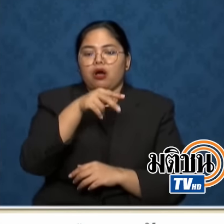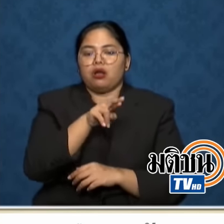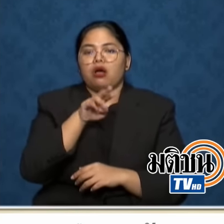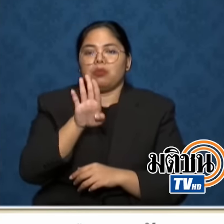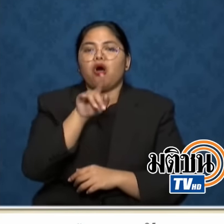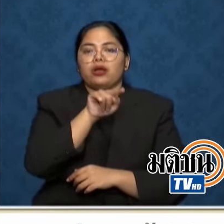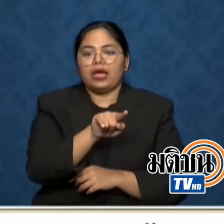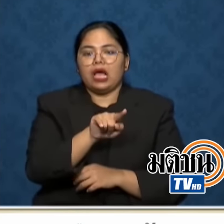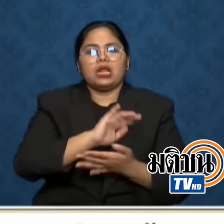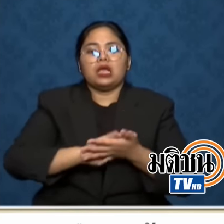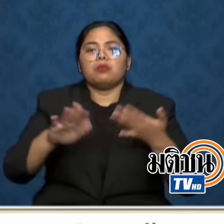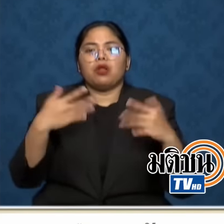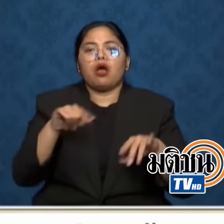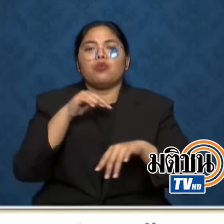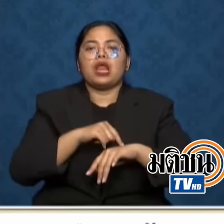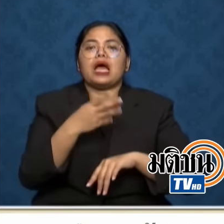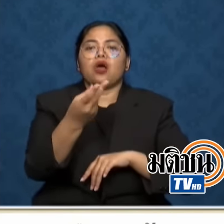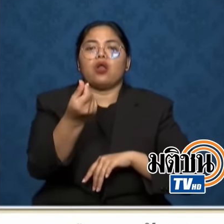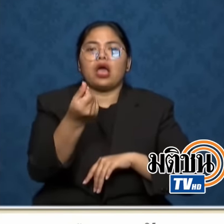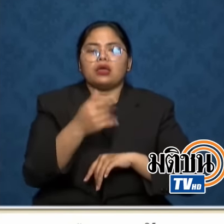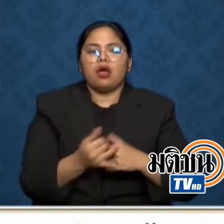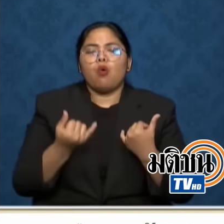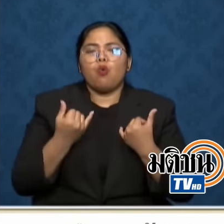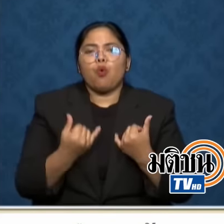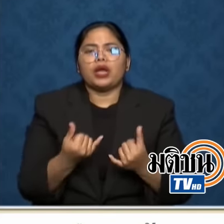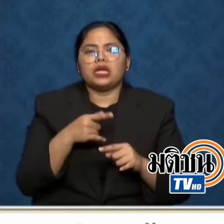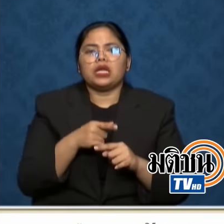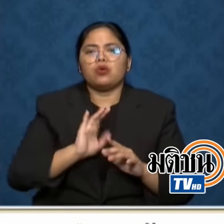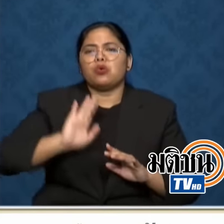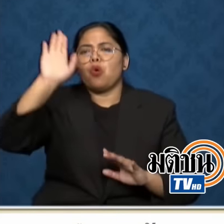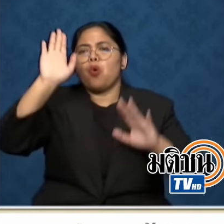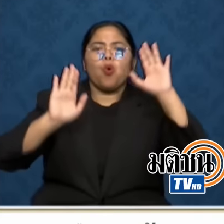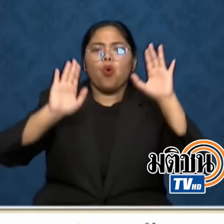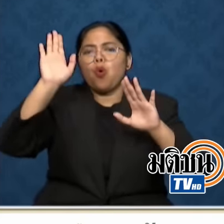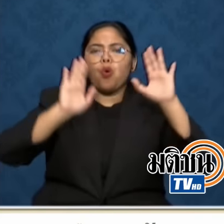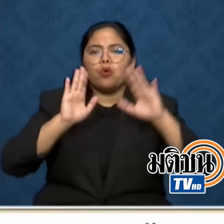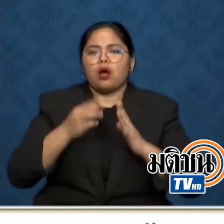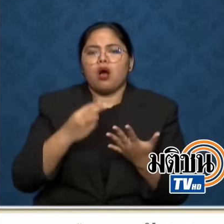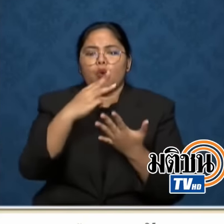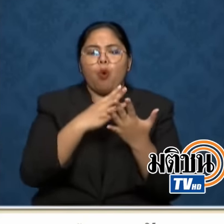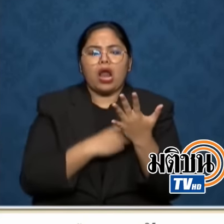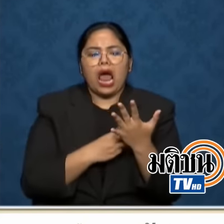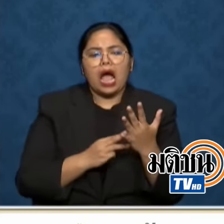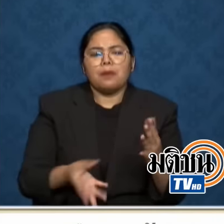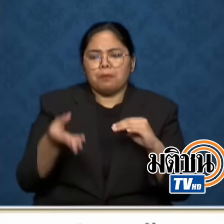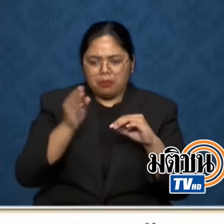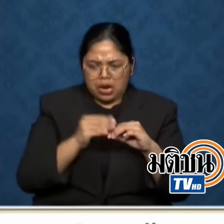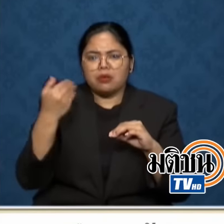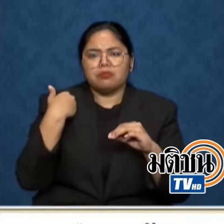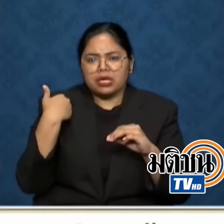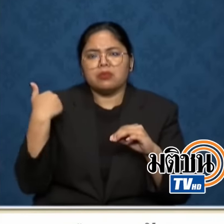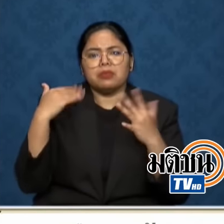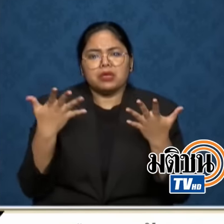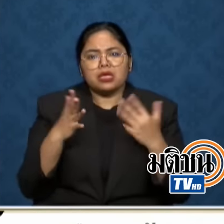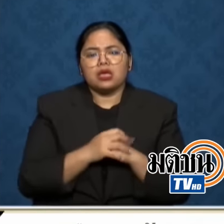มงครับจะเข้าสภากี่โมงวันนี้มีการอยู่ดียกมือขอระเบียบวาระเพิ่มหรือเปล่าและยังมีปัญ